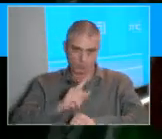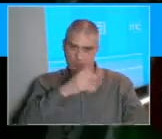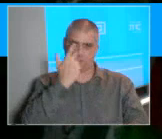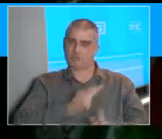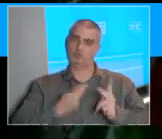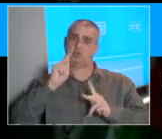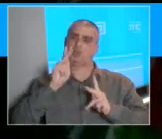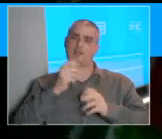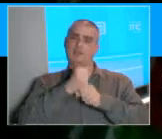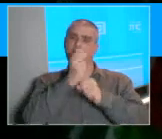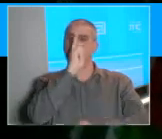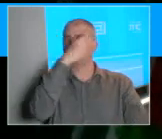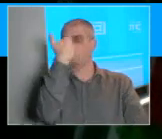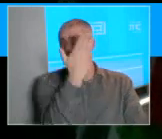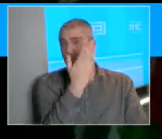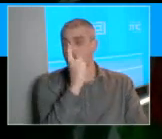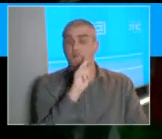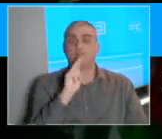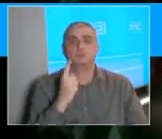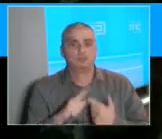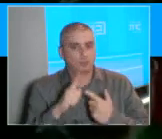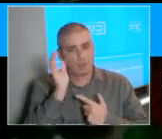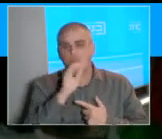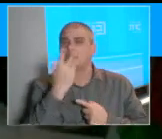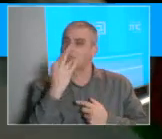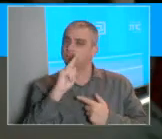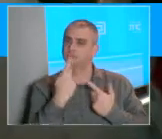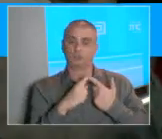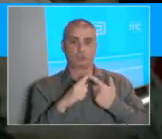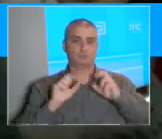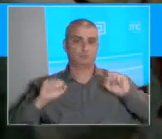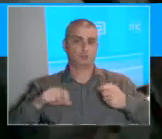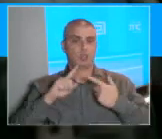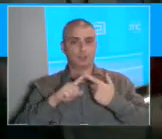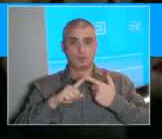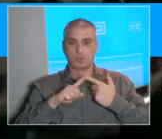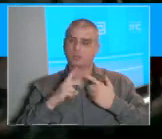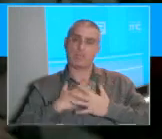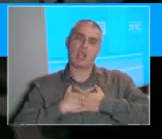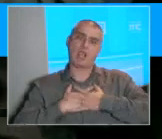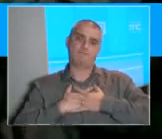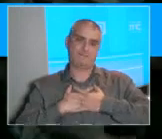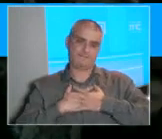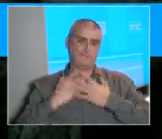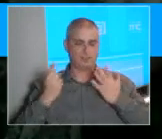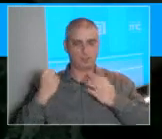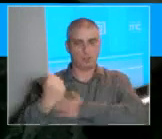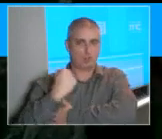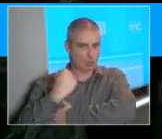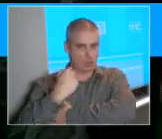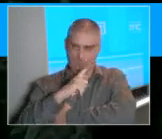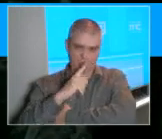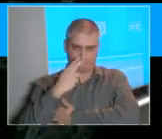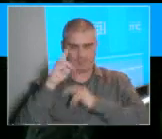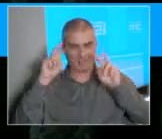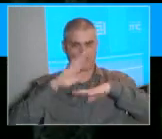היה יותר הנציג בחוץ. מצד שני, הוא עדיין היה מספר שתיים במשטר, חביבו, כאילו מבחינת כוח, לא